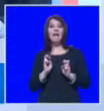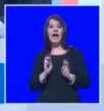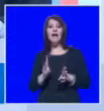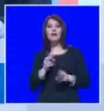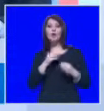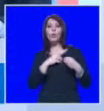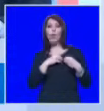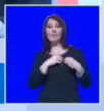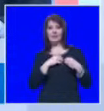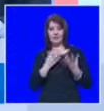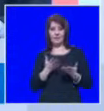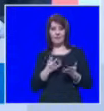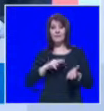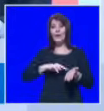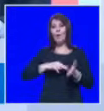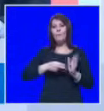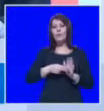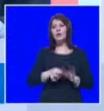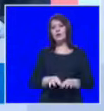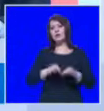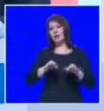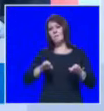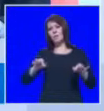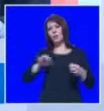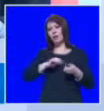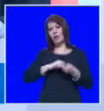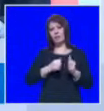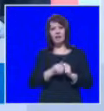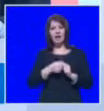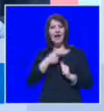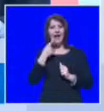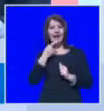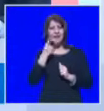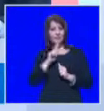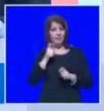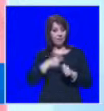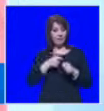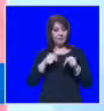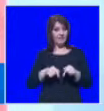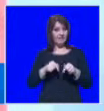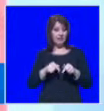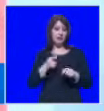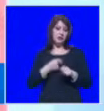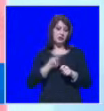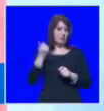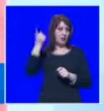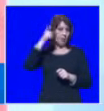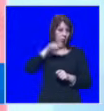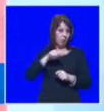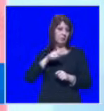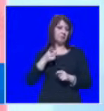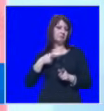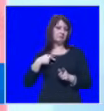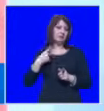Политиката е дълга битка. И разговорите, които не могат да се водят днес, ще се водят утре. Или другата седмица, или